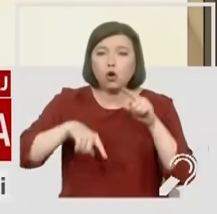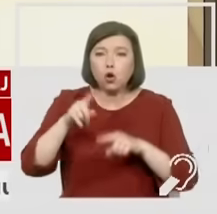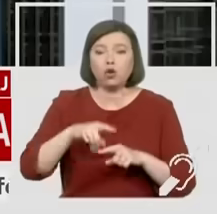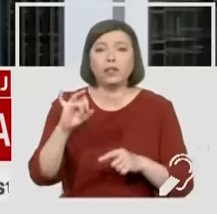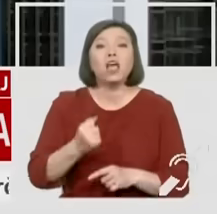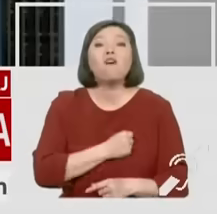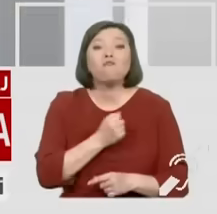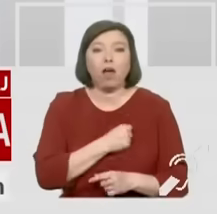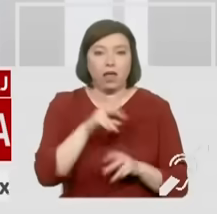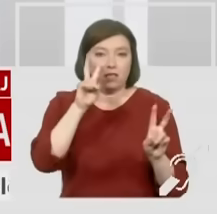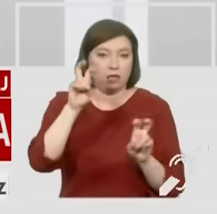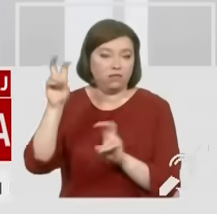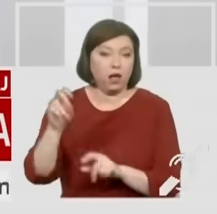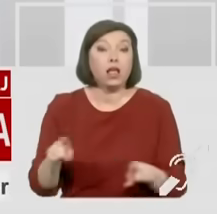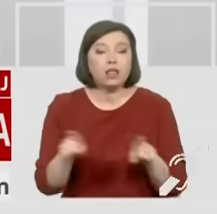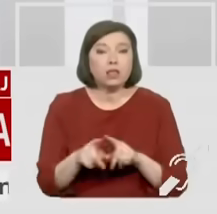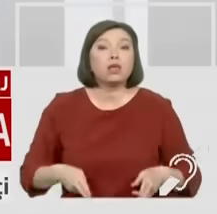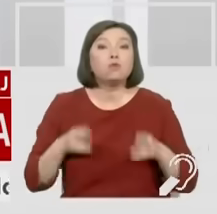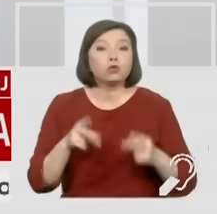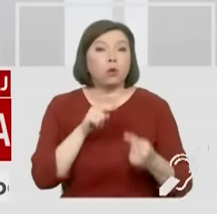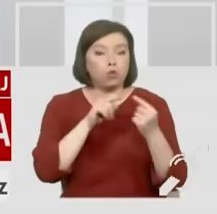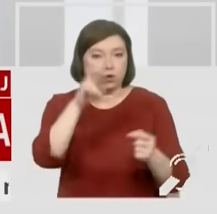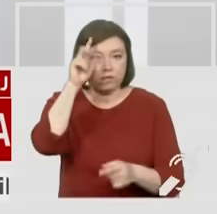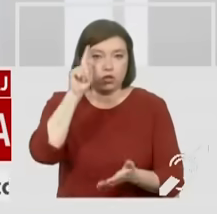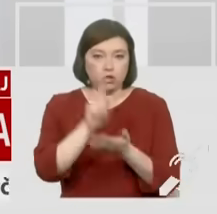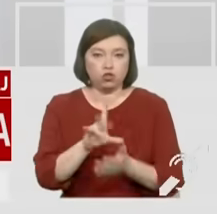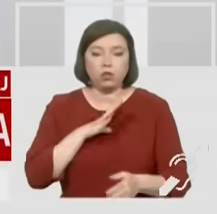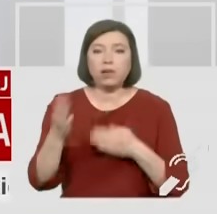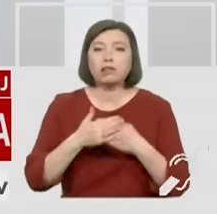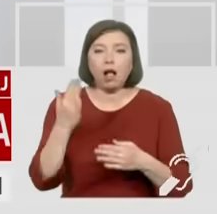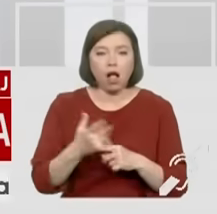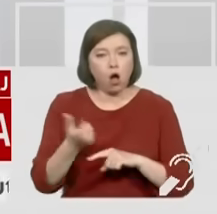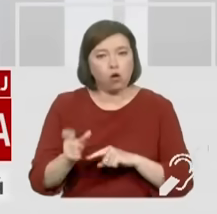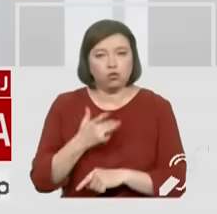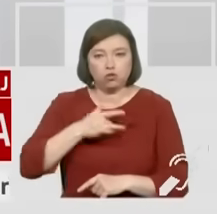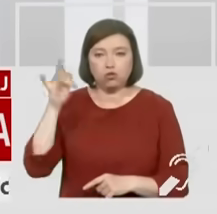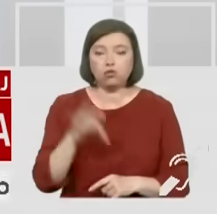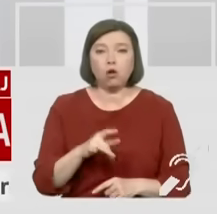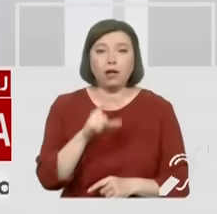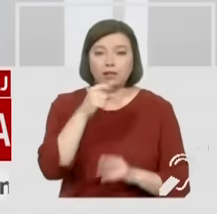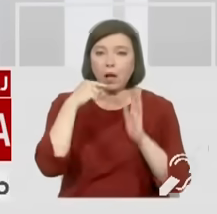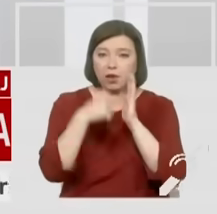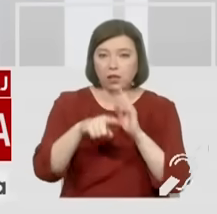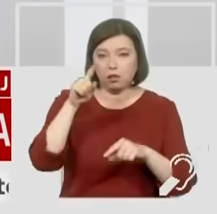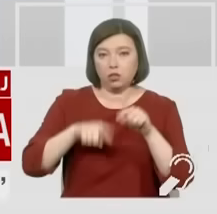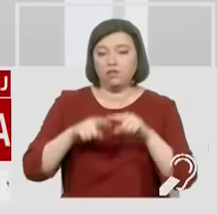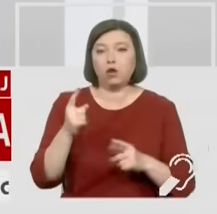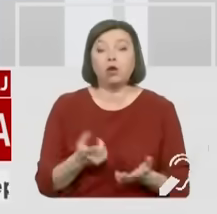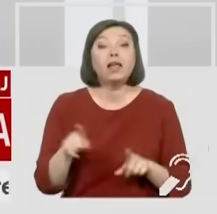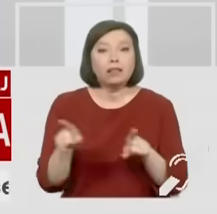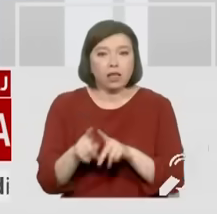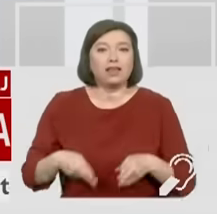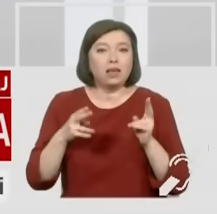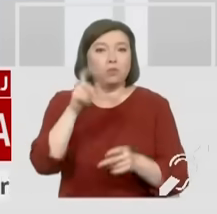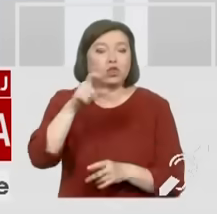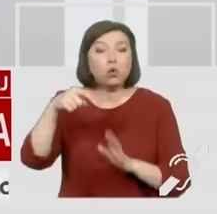militare. Astfel de crime împotriva statului trebuie pedepsite în cel mai aspru mod pentru trădare de patrie. Astfel de infractori